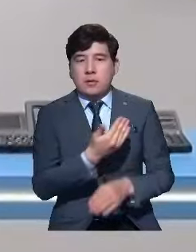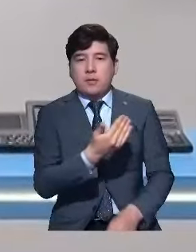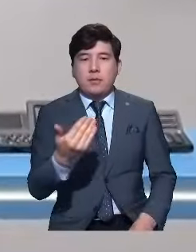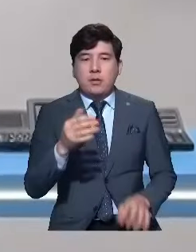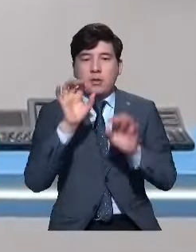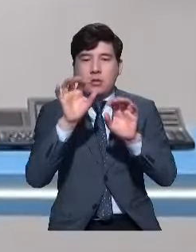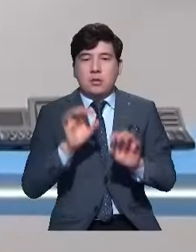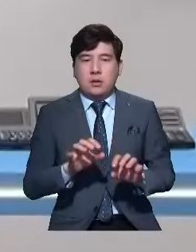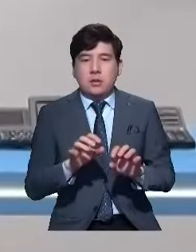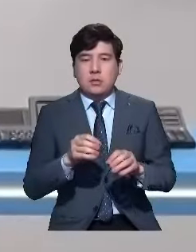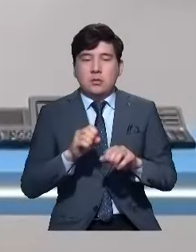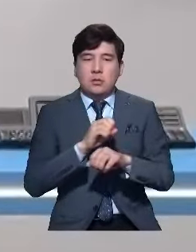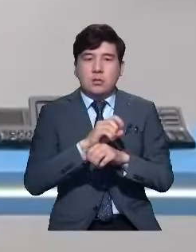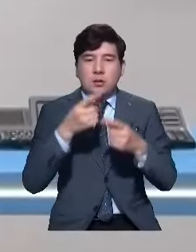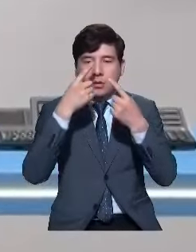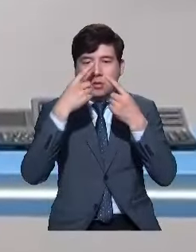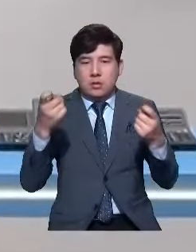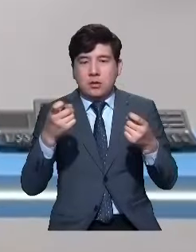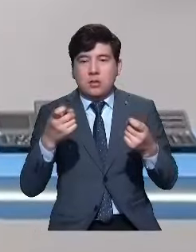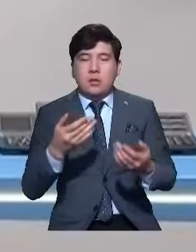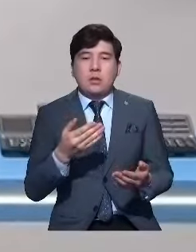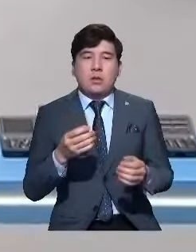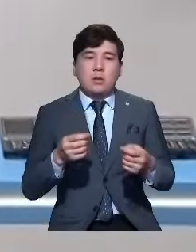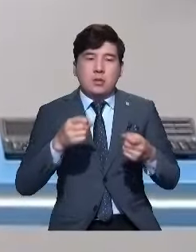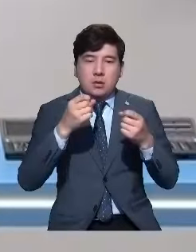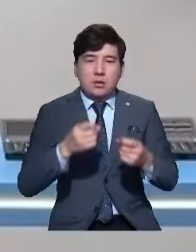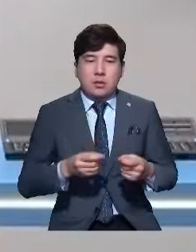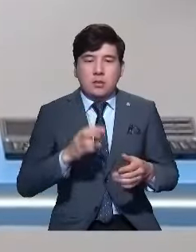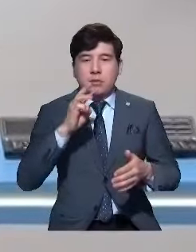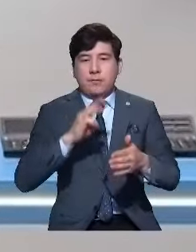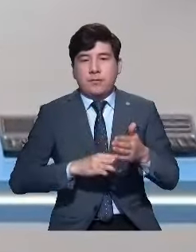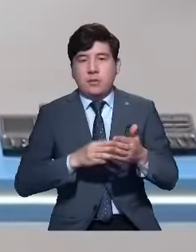заңсыз таралған жағдайы. Бұл сәйкесінше әкімшілік жауапкершілікке алып келеді.